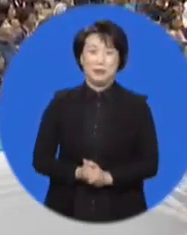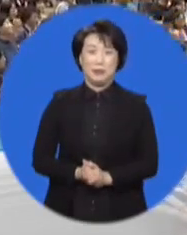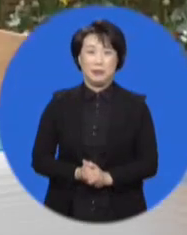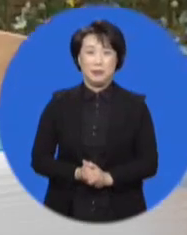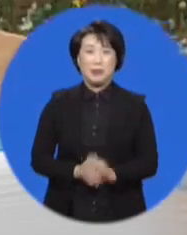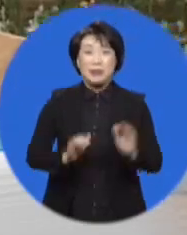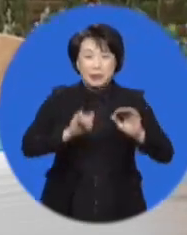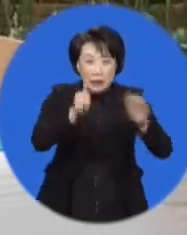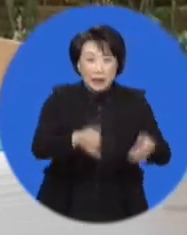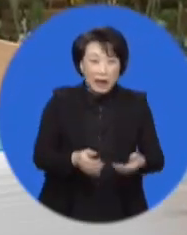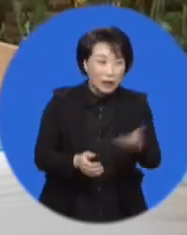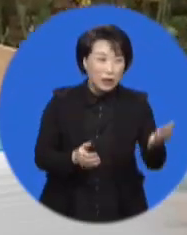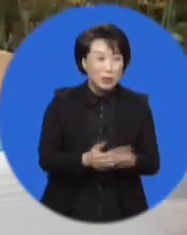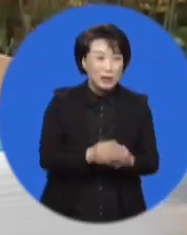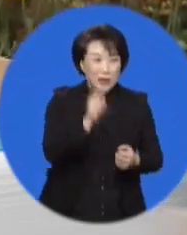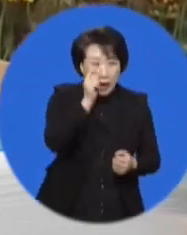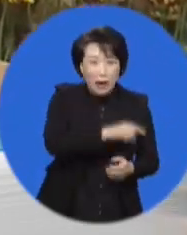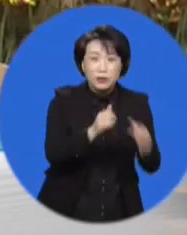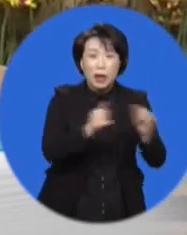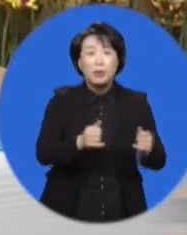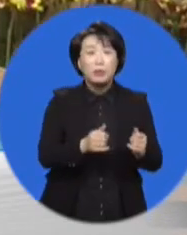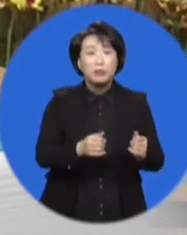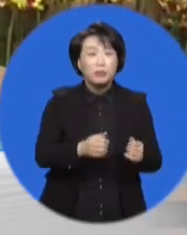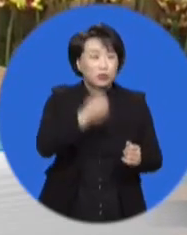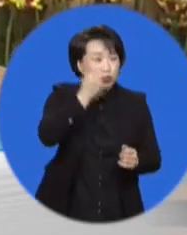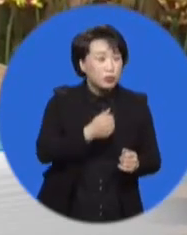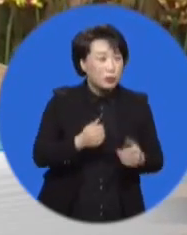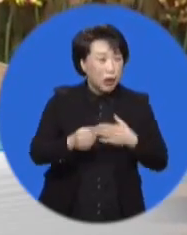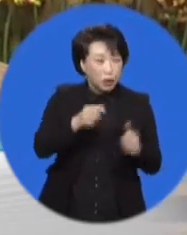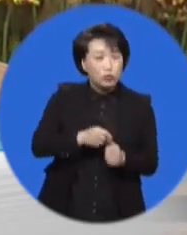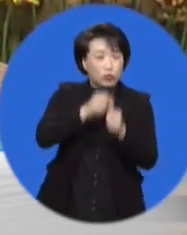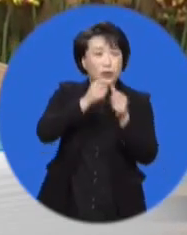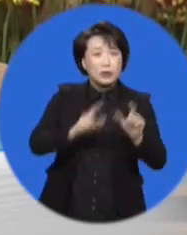세상에 이런 이기주의자가 있어. 나 살겠다고 주님 죽여?